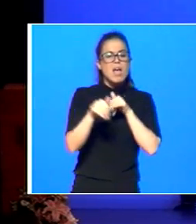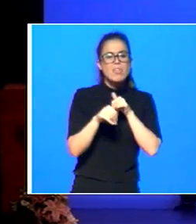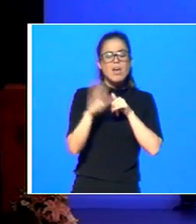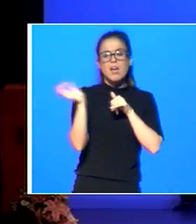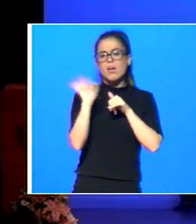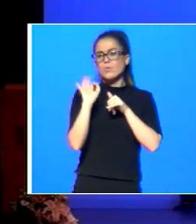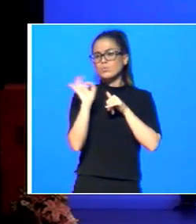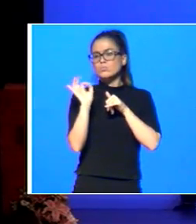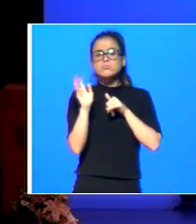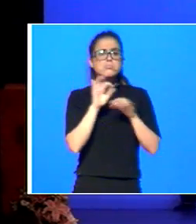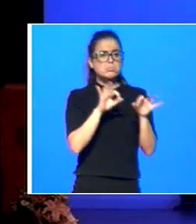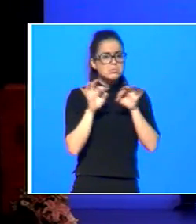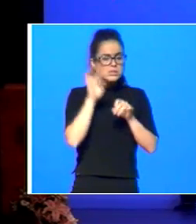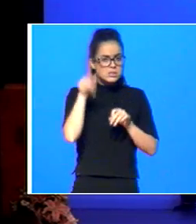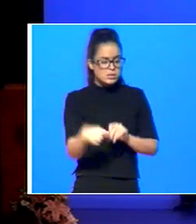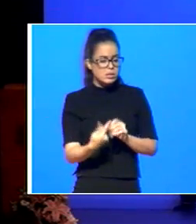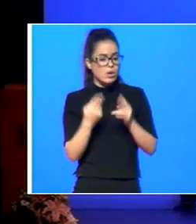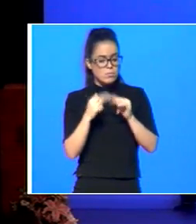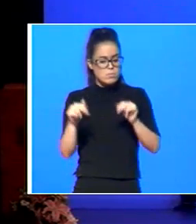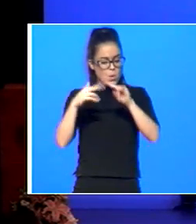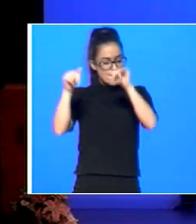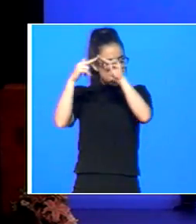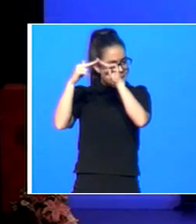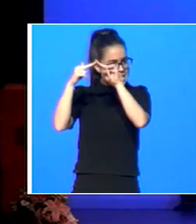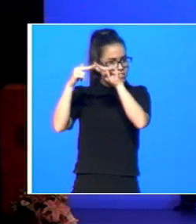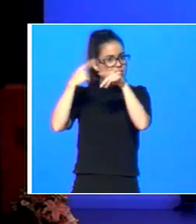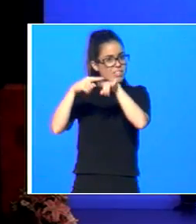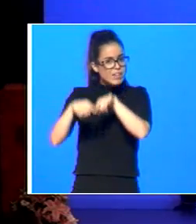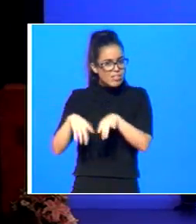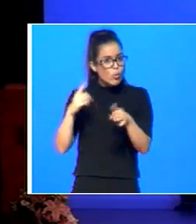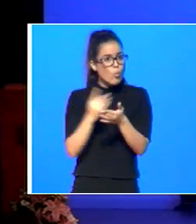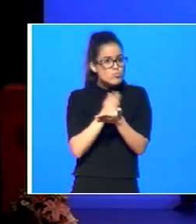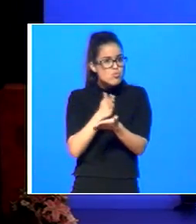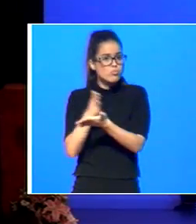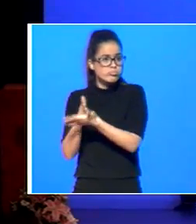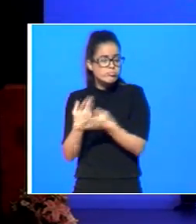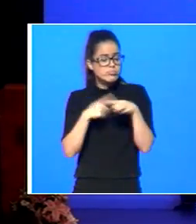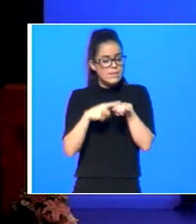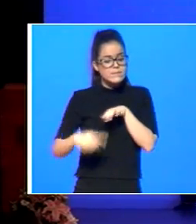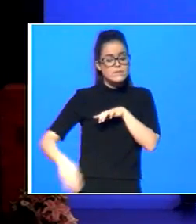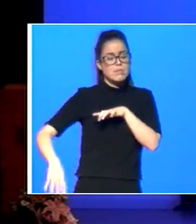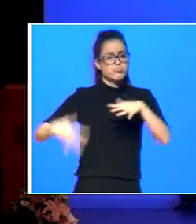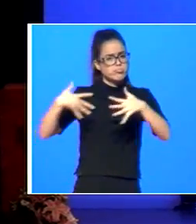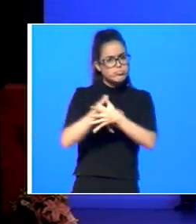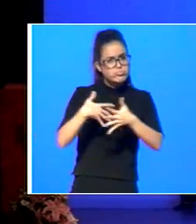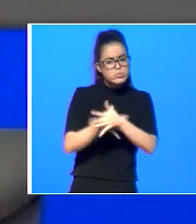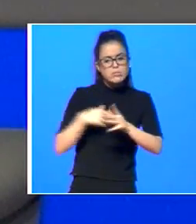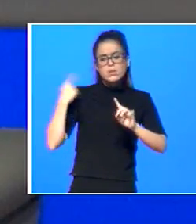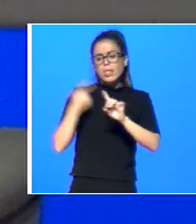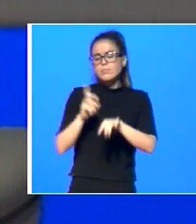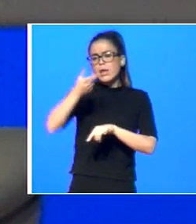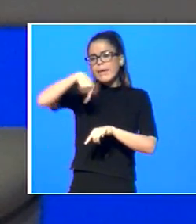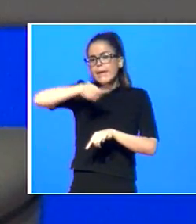arteko maila desberdinetako ikaslien arteko foro bat, astero edo amabostero batzen dana, eta euren arauak, eta